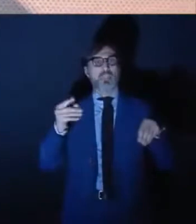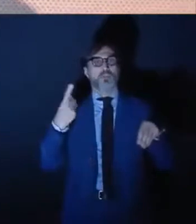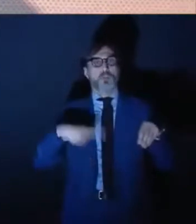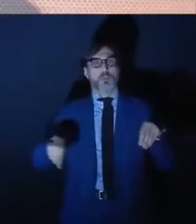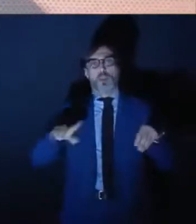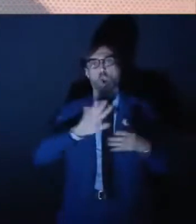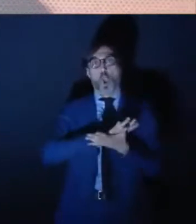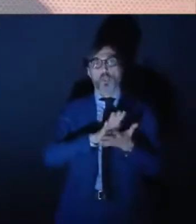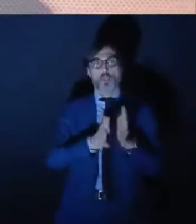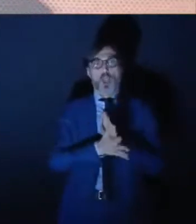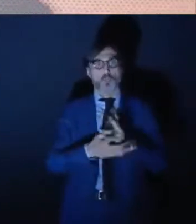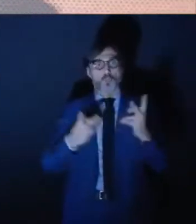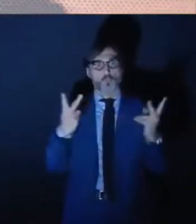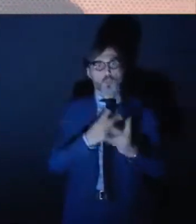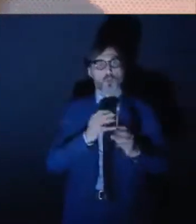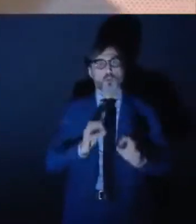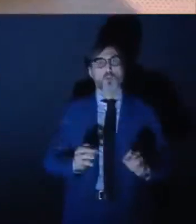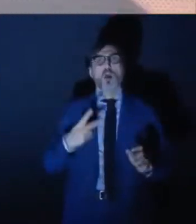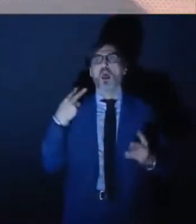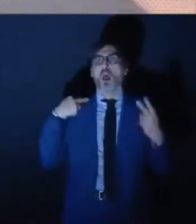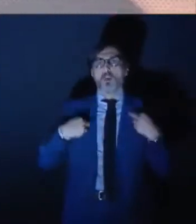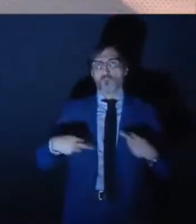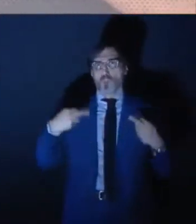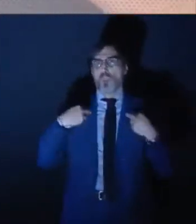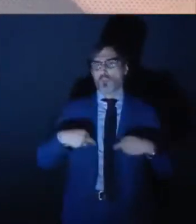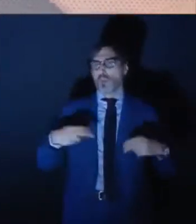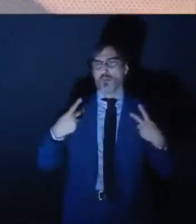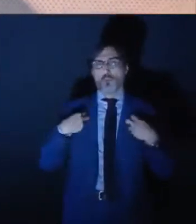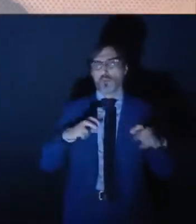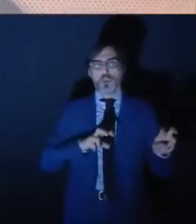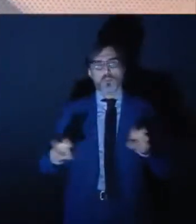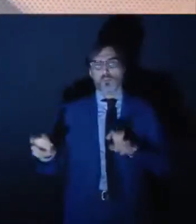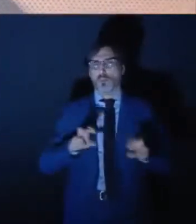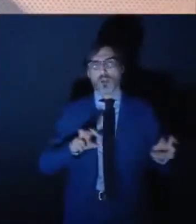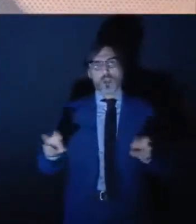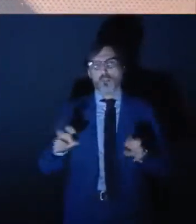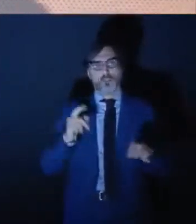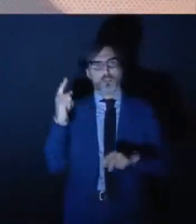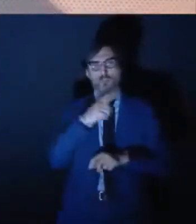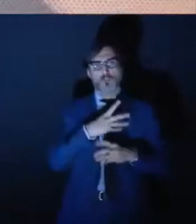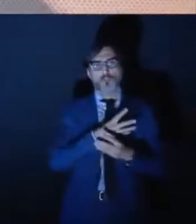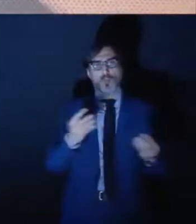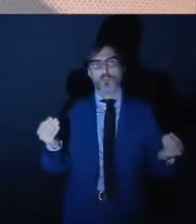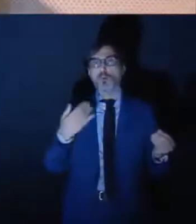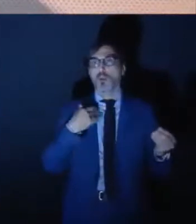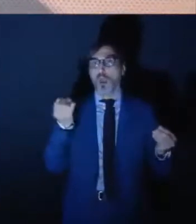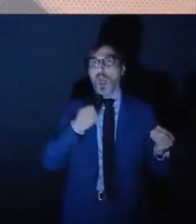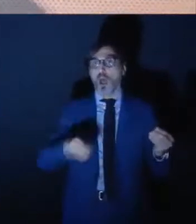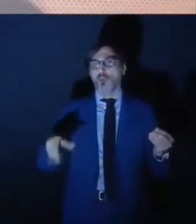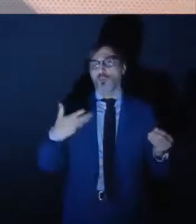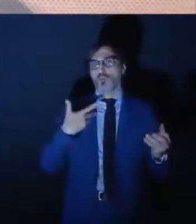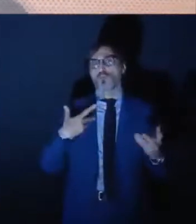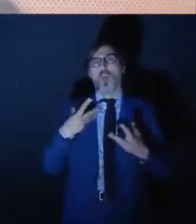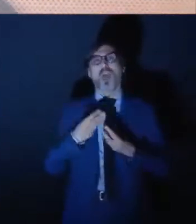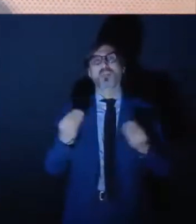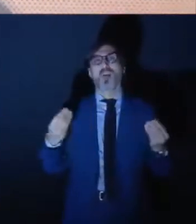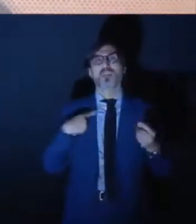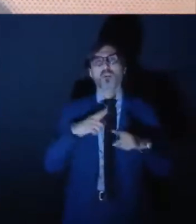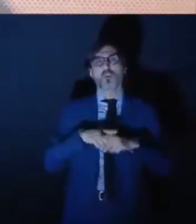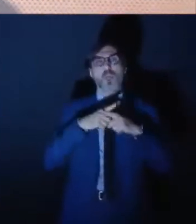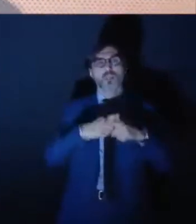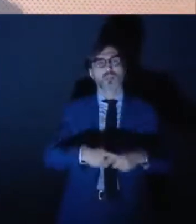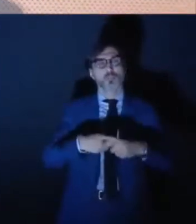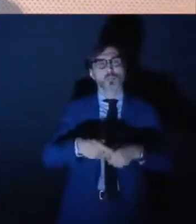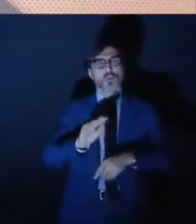riguarda un contratto e malavita che fanno davvero una vita molto stressante devastante e appunto nel finale c'erano le tante testimonianze di